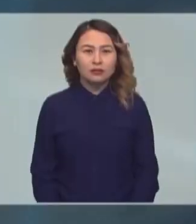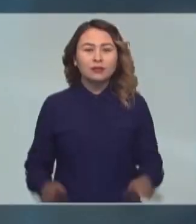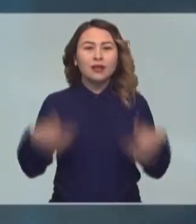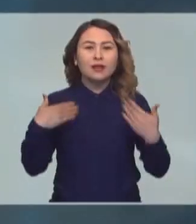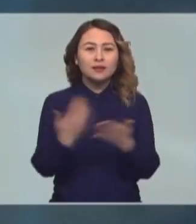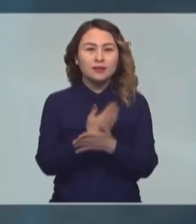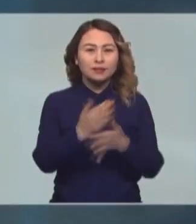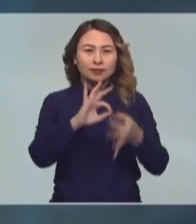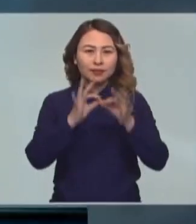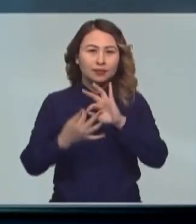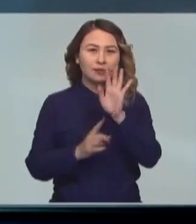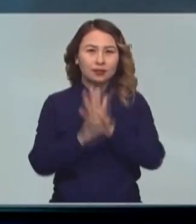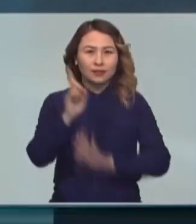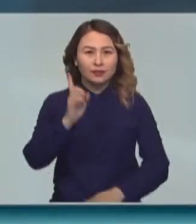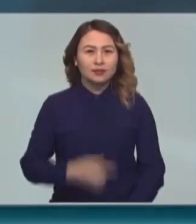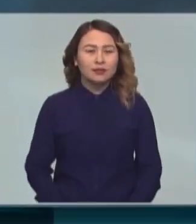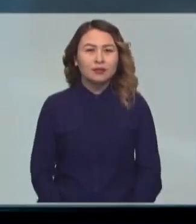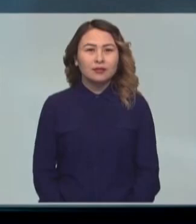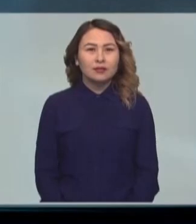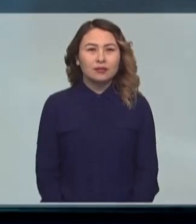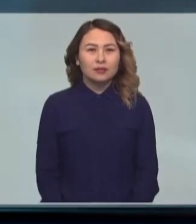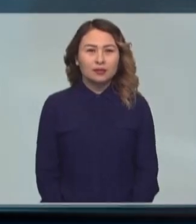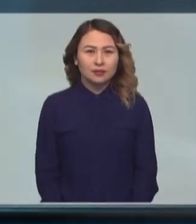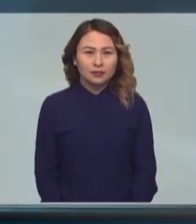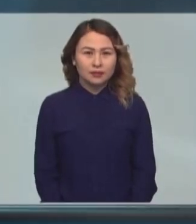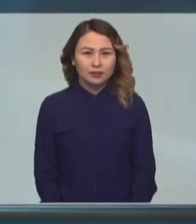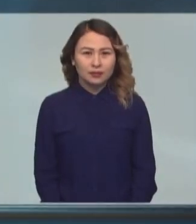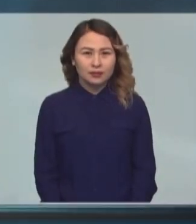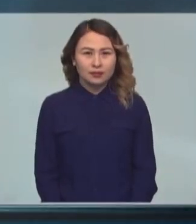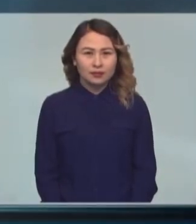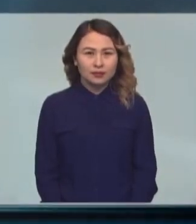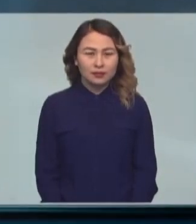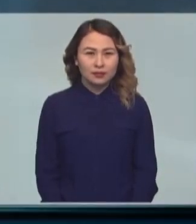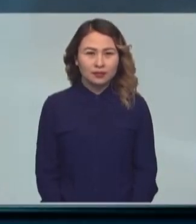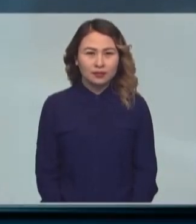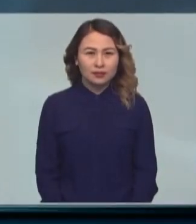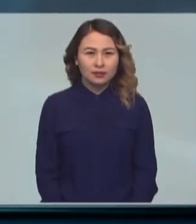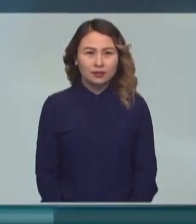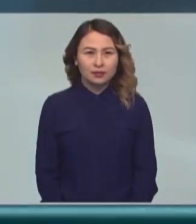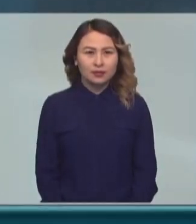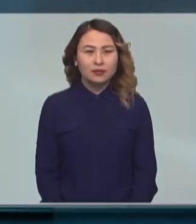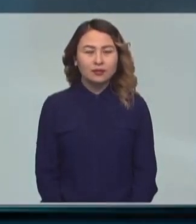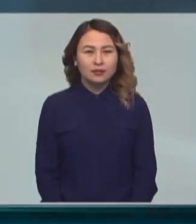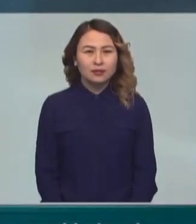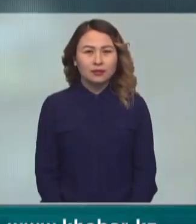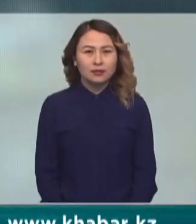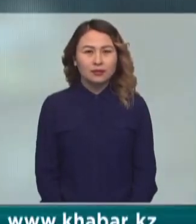Ассаламу алейкум, қайырлы күн. Бастарынаның тікелей эфирінде Азамат Әбілқайыр және сурдоламада Жанбота Сәрсенбаева.